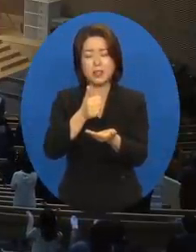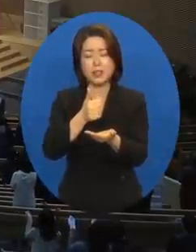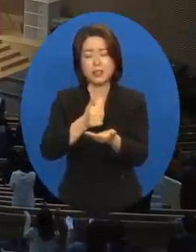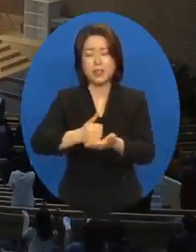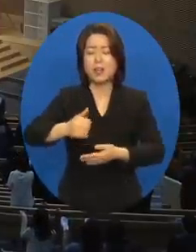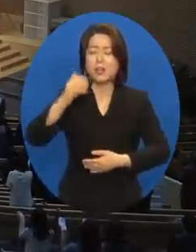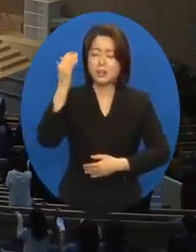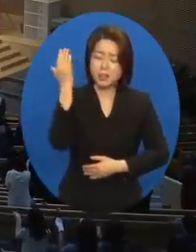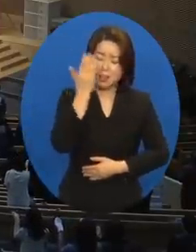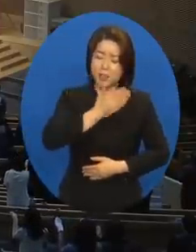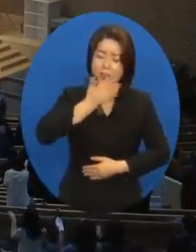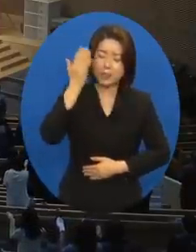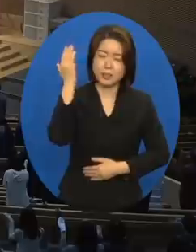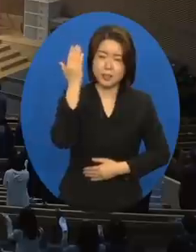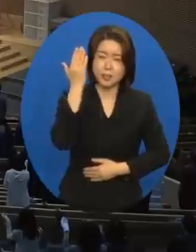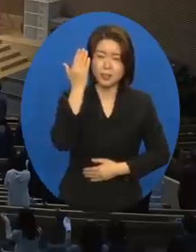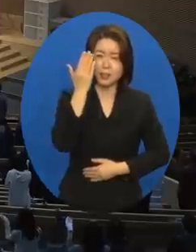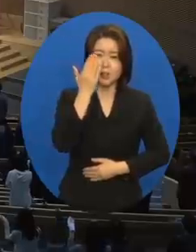woo